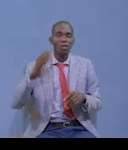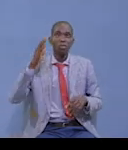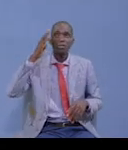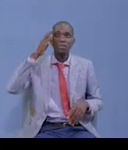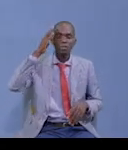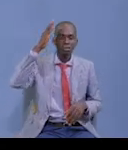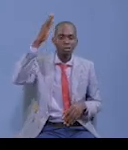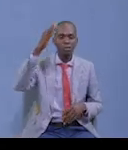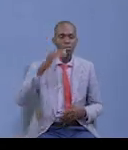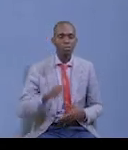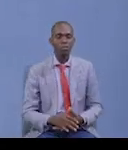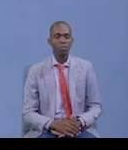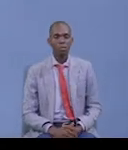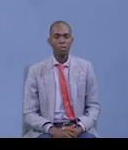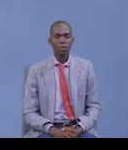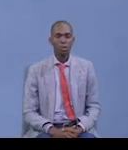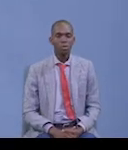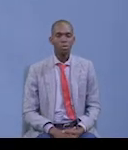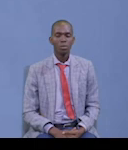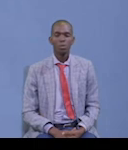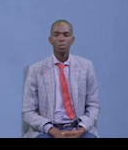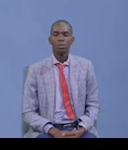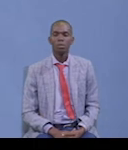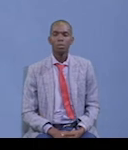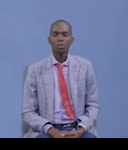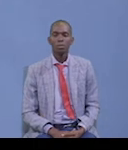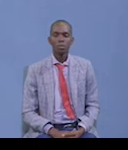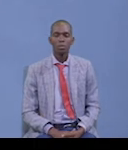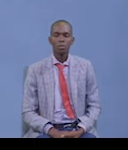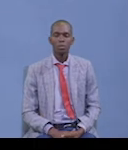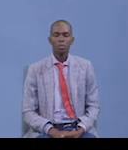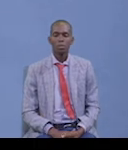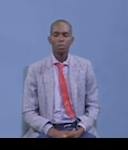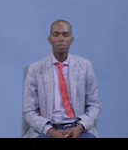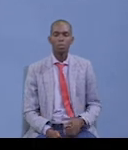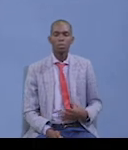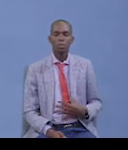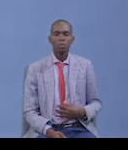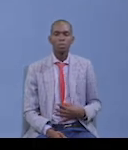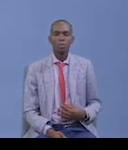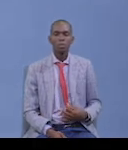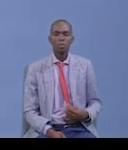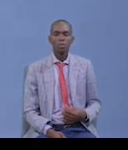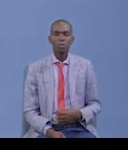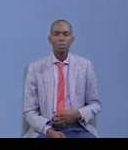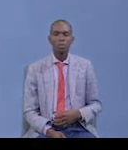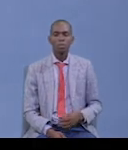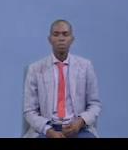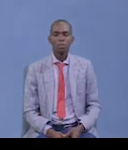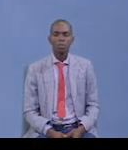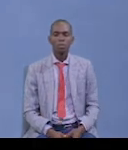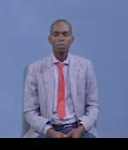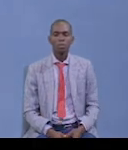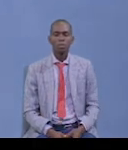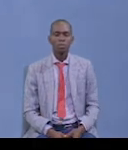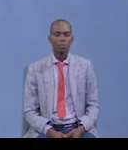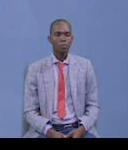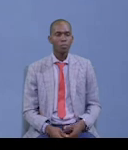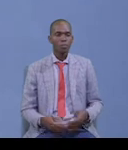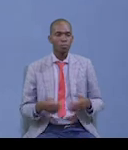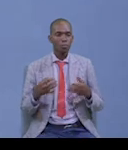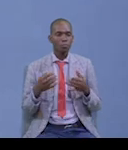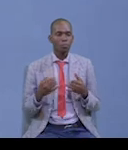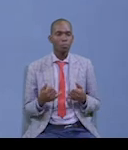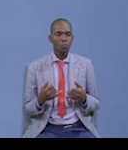కొరకై నిరంతరాయంగా శ్రమపడి చేపల ఆత్మల వేట కొనసాగించే వారి కోసం ప్రభు చూస్తున్నాడు. Fishing for the Lord.